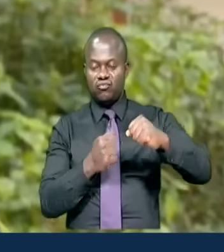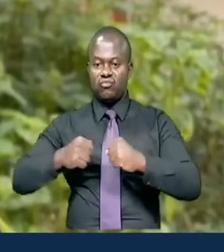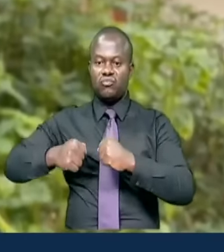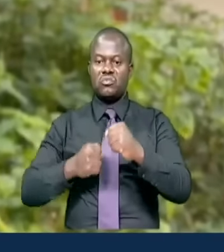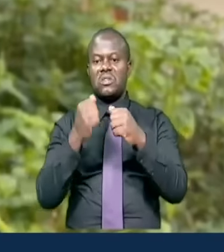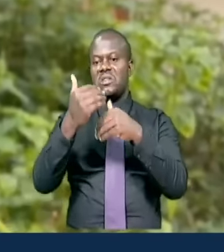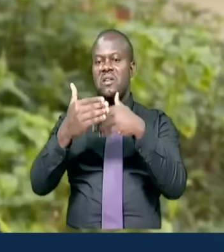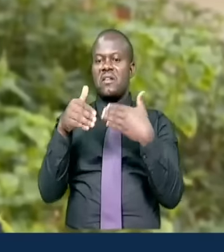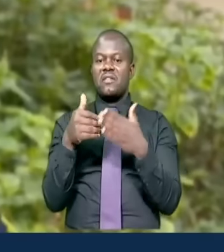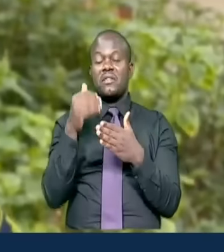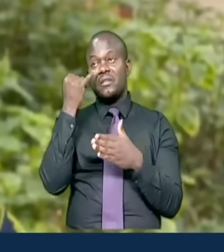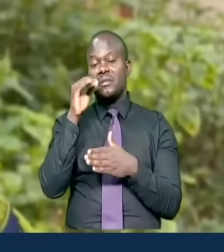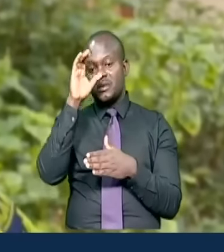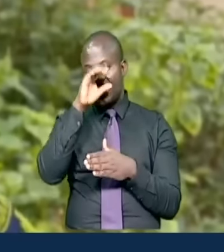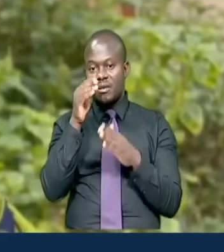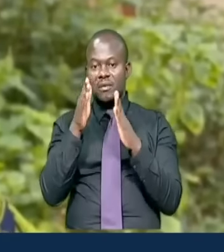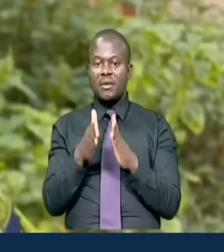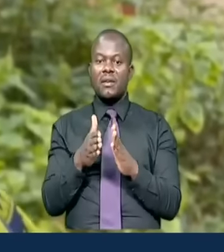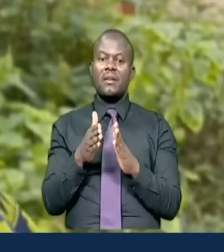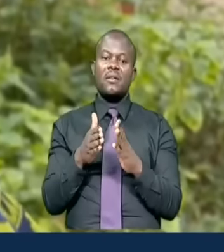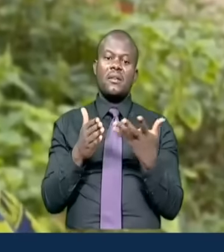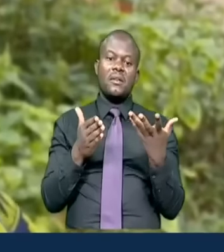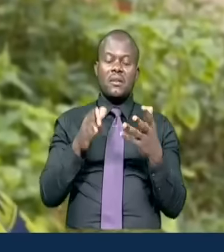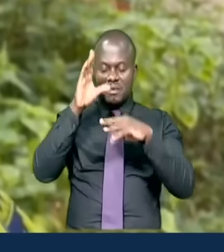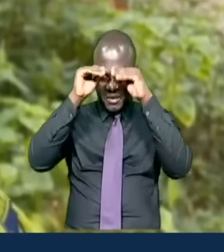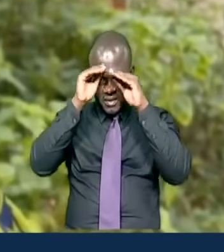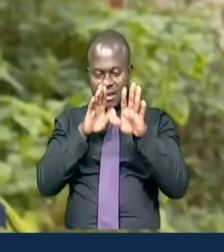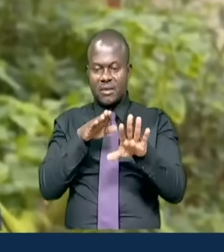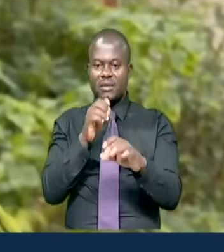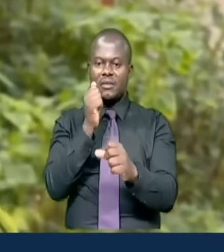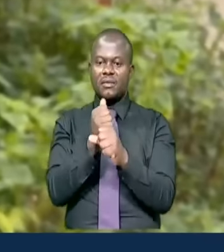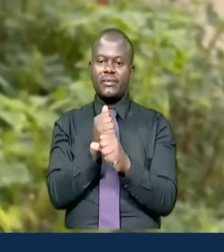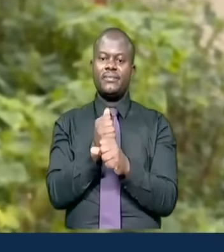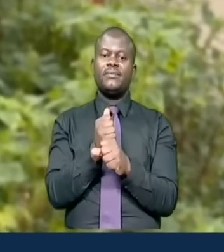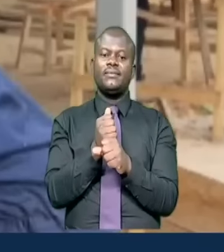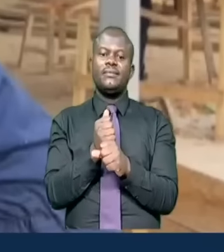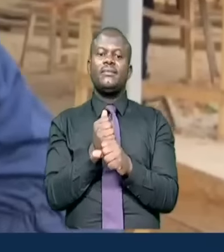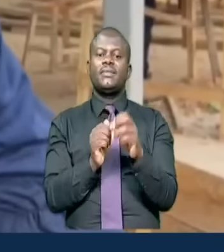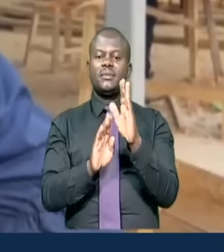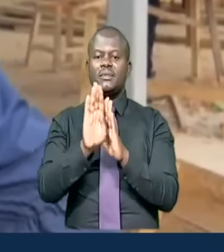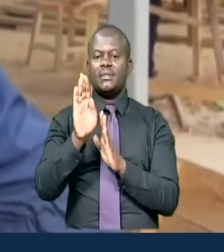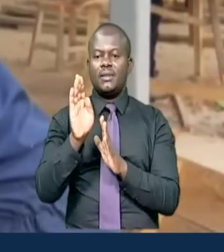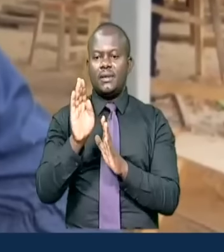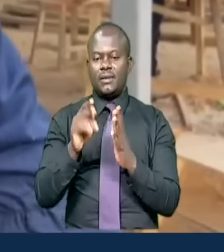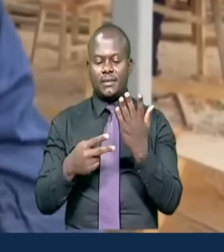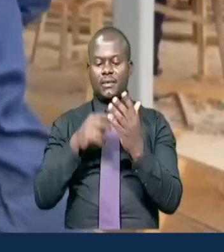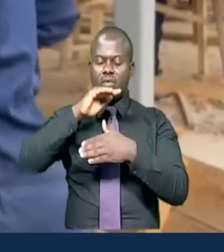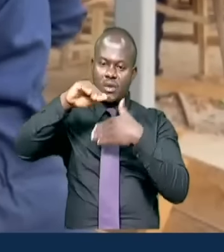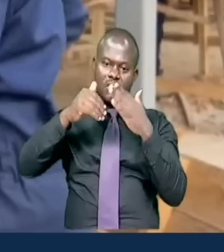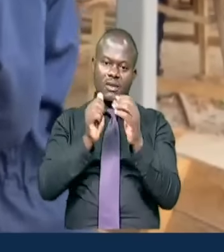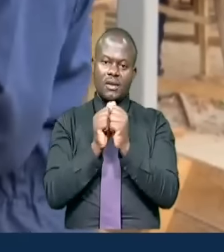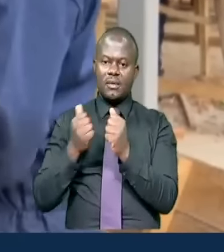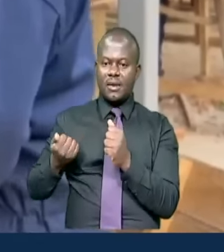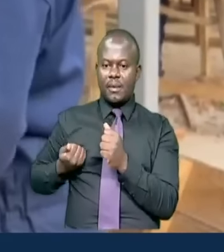hafi ngaho ushaka umwana w'ikintu bari kwiga kiga iyo mashini azakorera azakora bimuteza imbere muri iyi myuga yose itandukanye